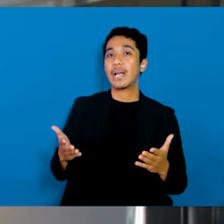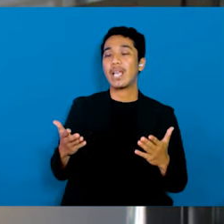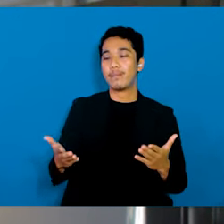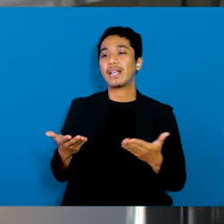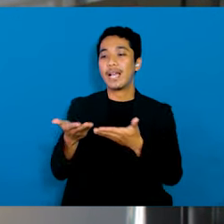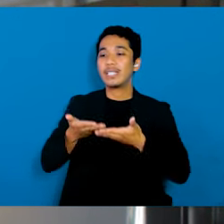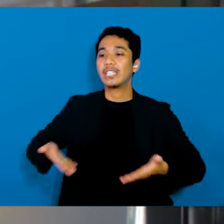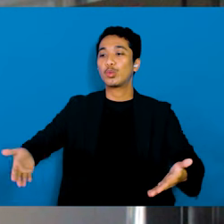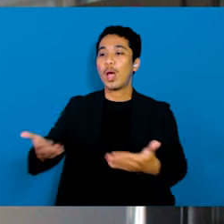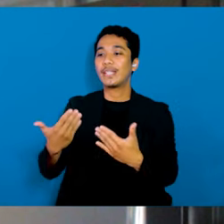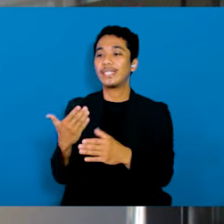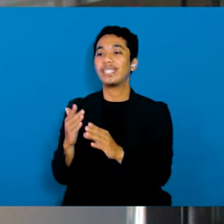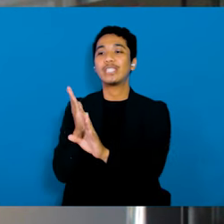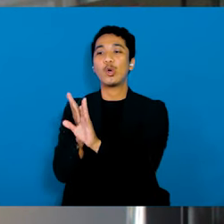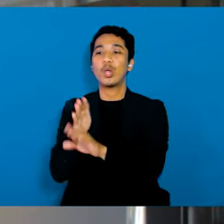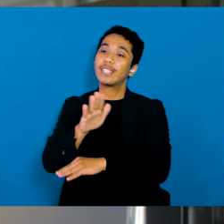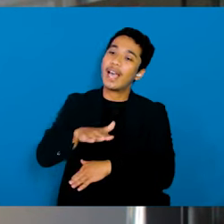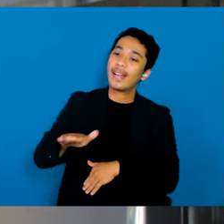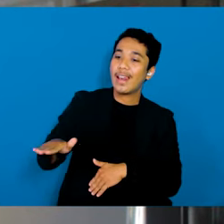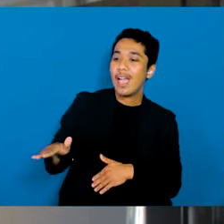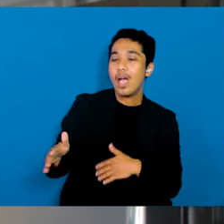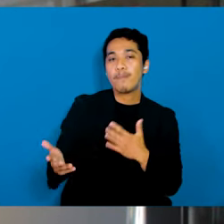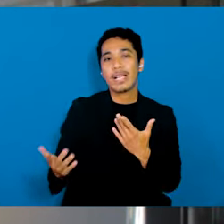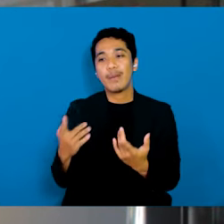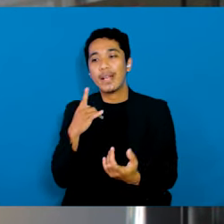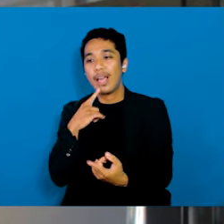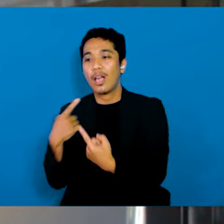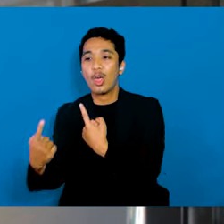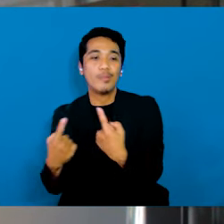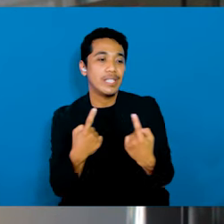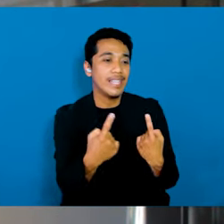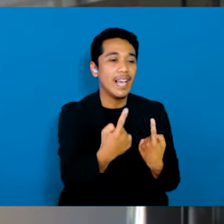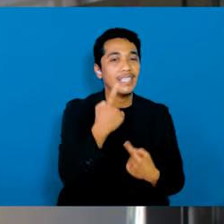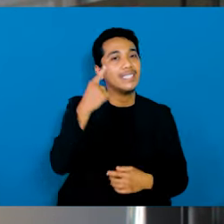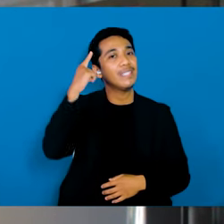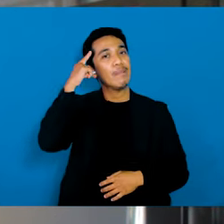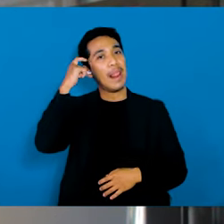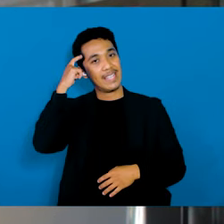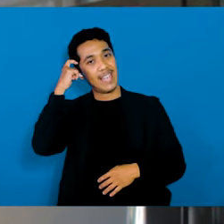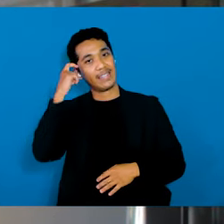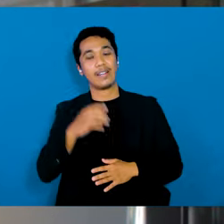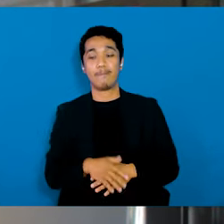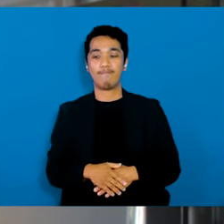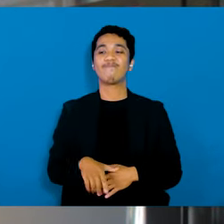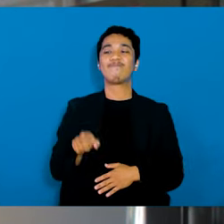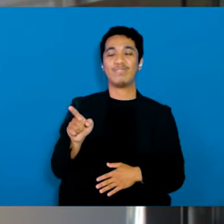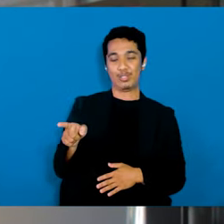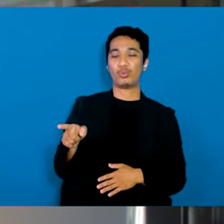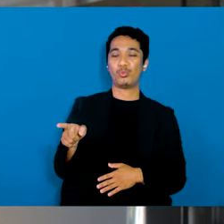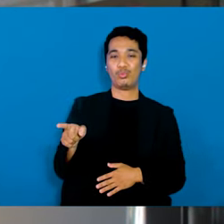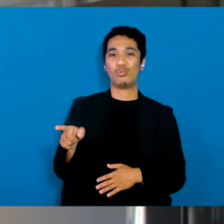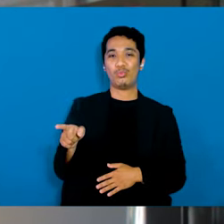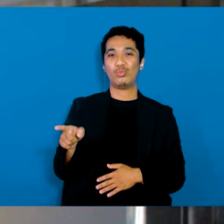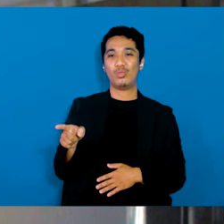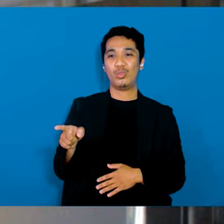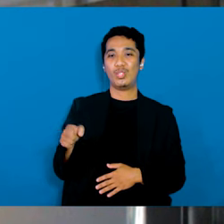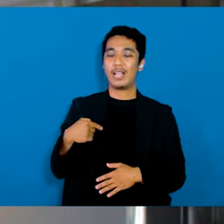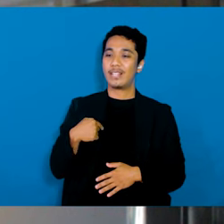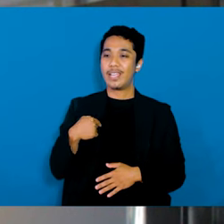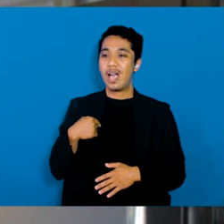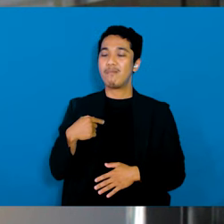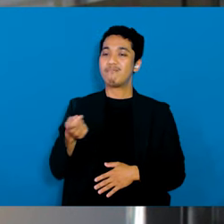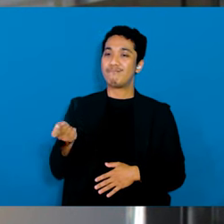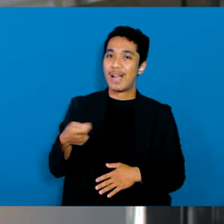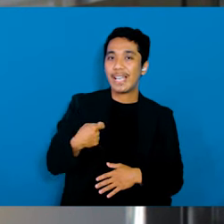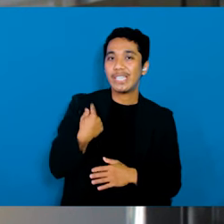kondisi psikologis anak-anak, bagaimana anak-anak ini berinteraksi dan belajar. Nah, kemudian itu yang